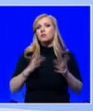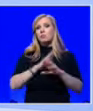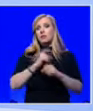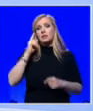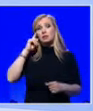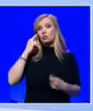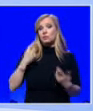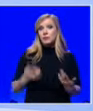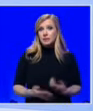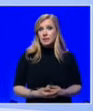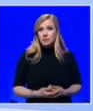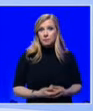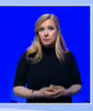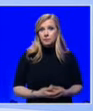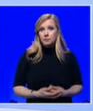осмисли.